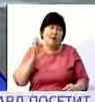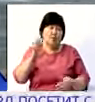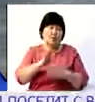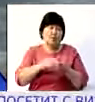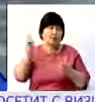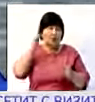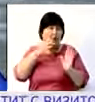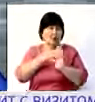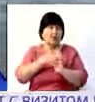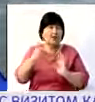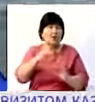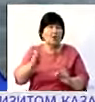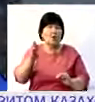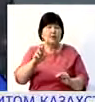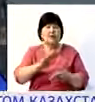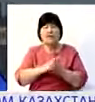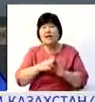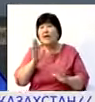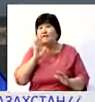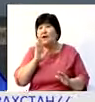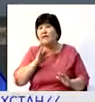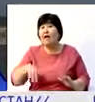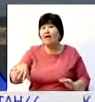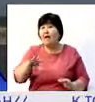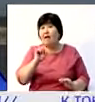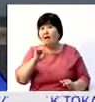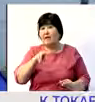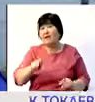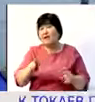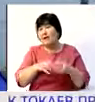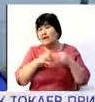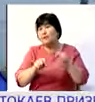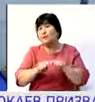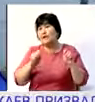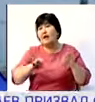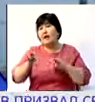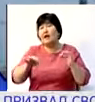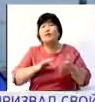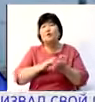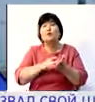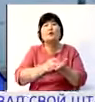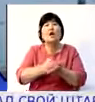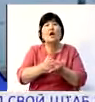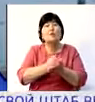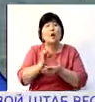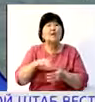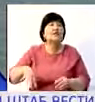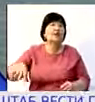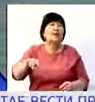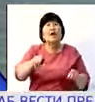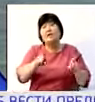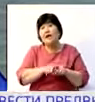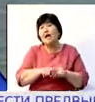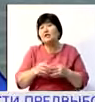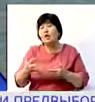изучение гидрогеологического состояния воды в анале среди задач экспедиции также создание карты туристских маршрутов по аральскому регионов а также